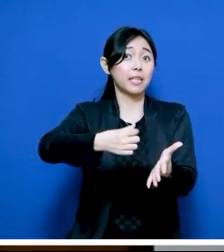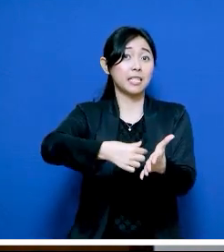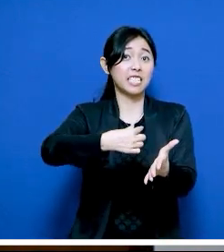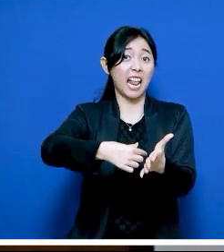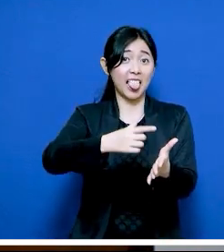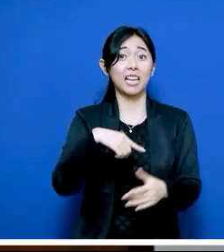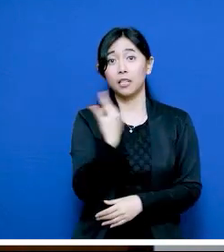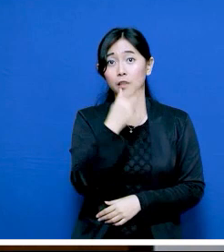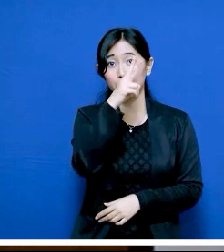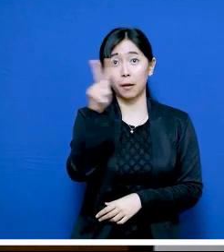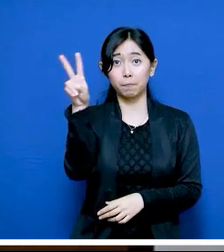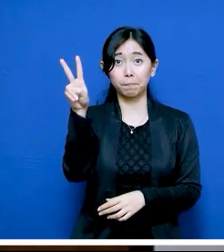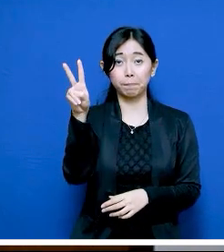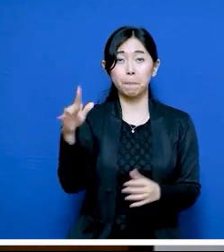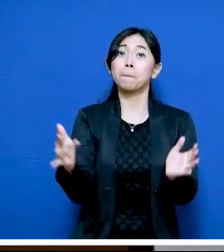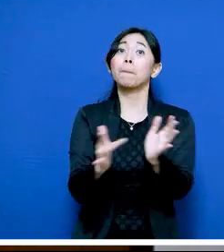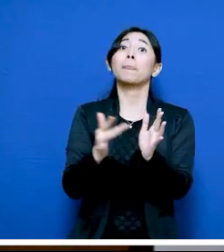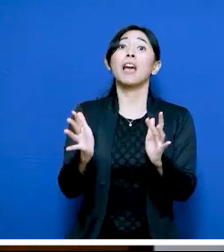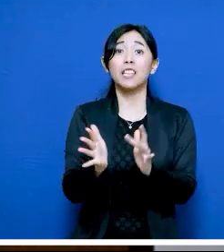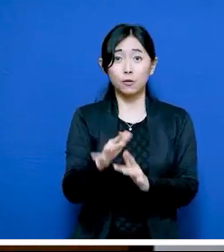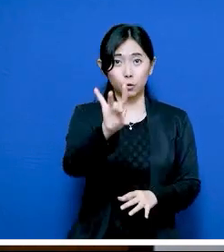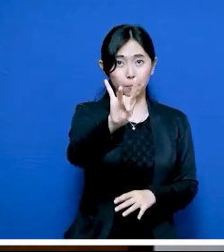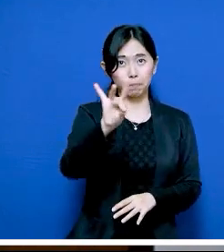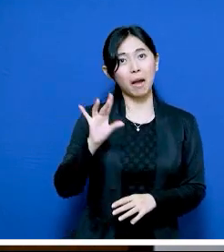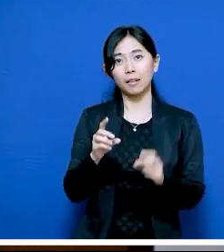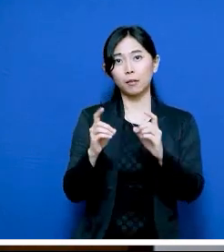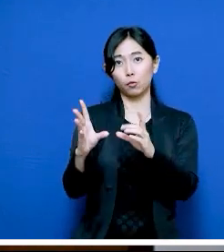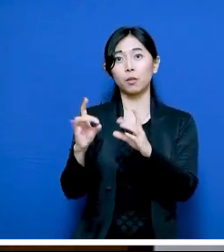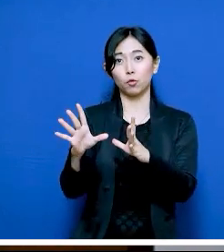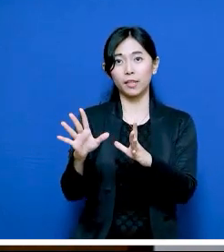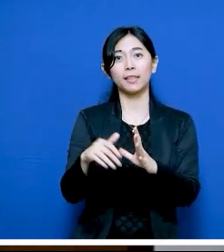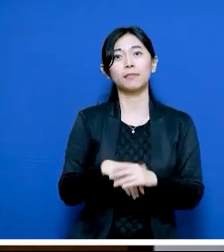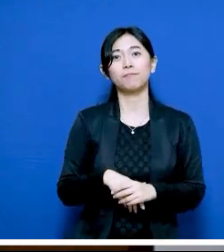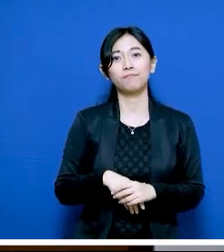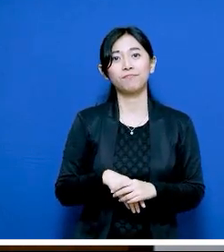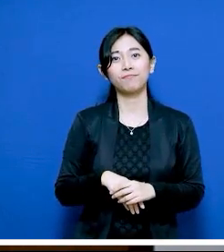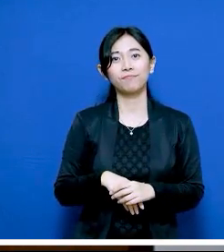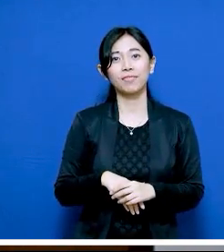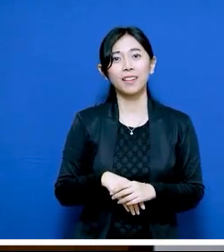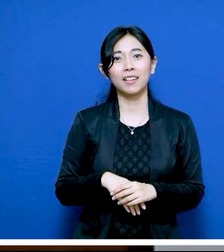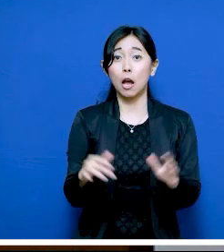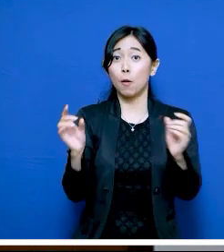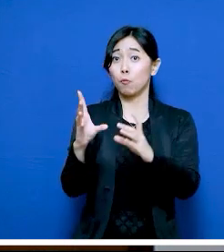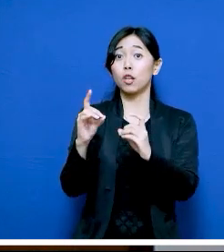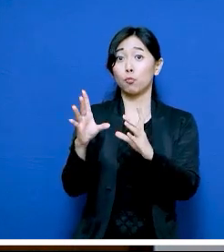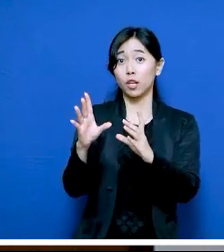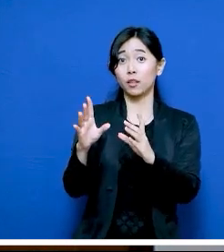bersama menyaksikan bahwa Yesus memanggil murid-muridnya yang sedang bekerja saat itu, bukan